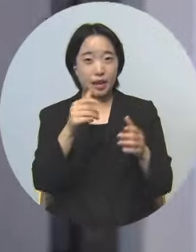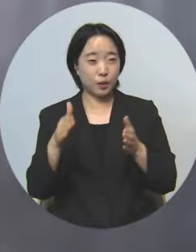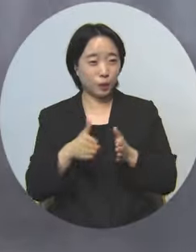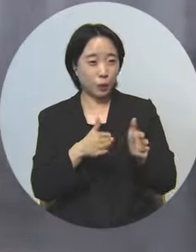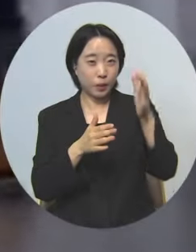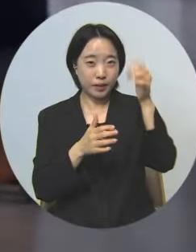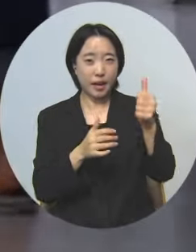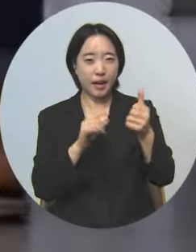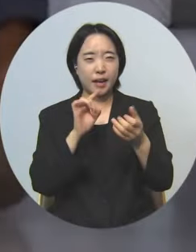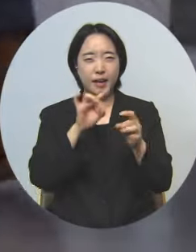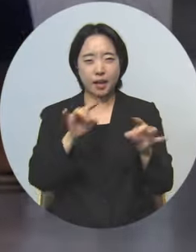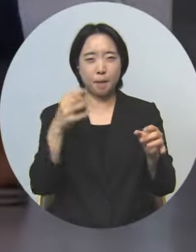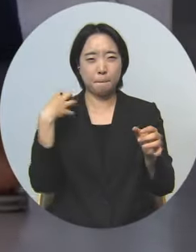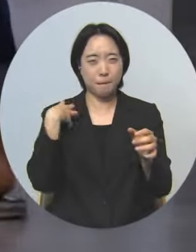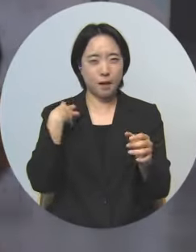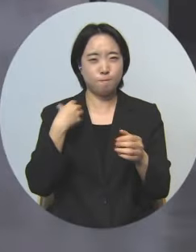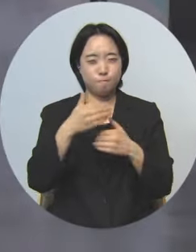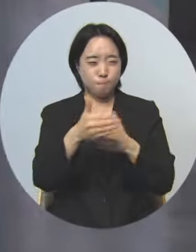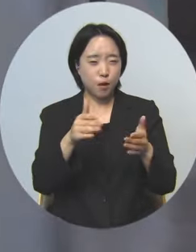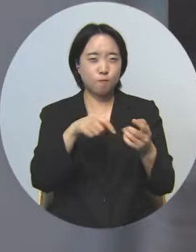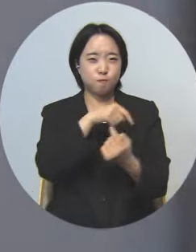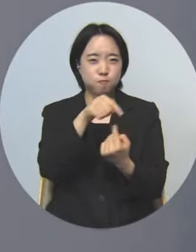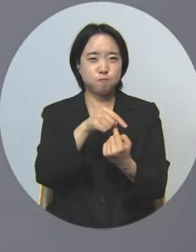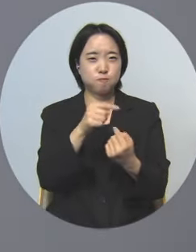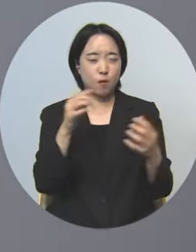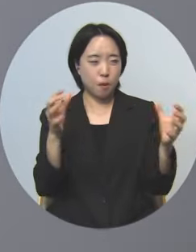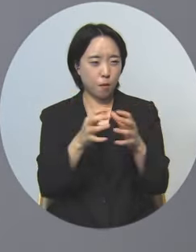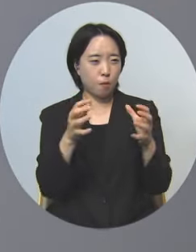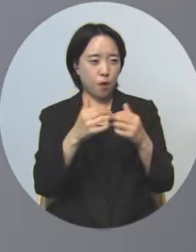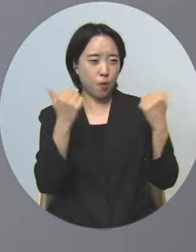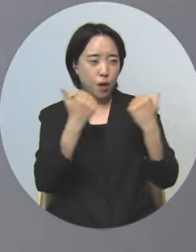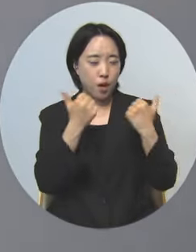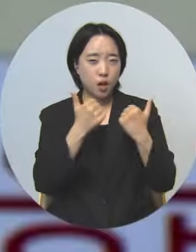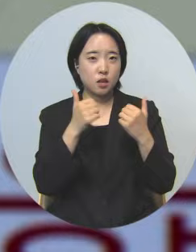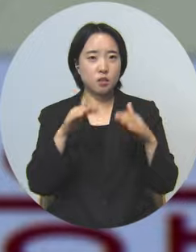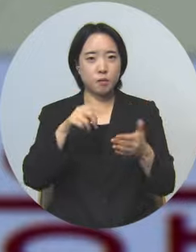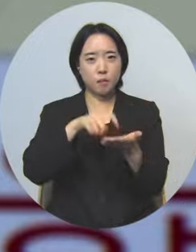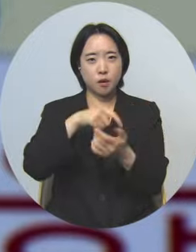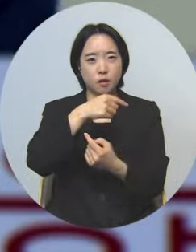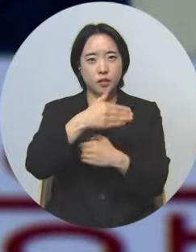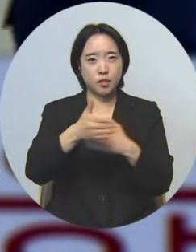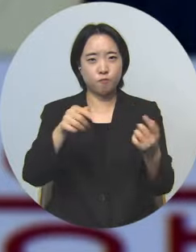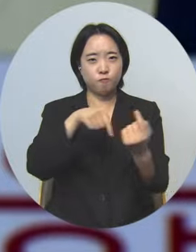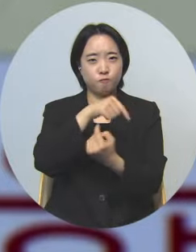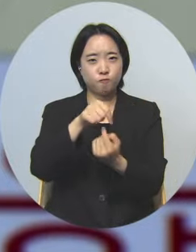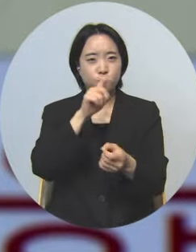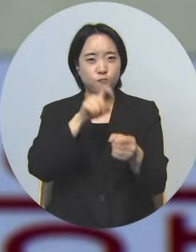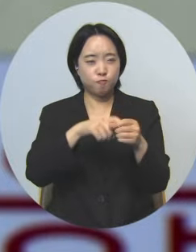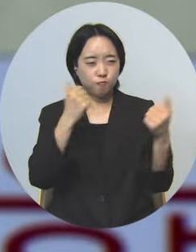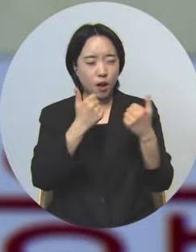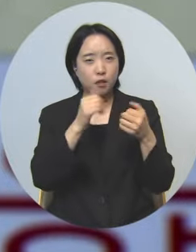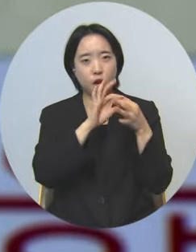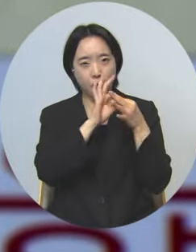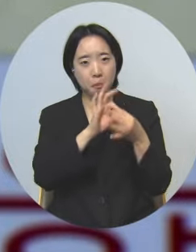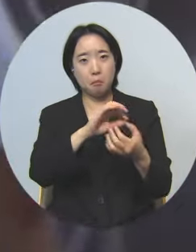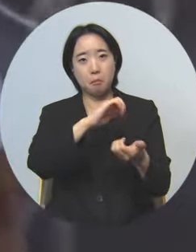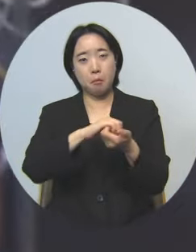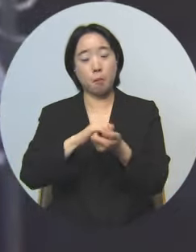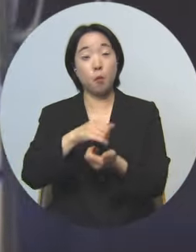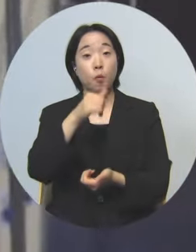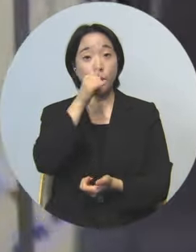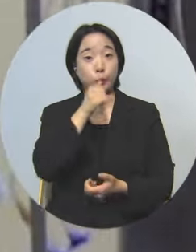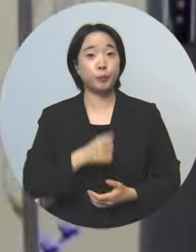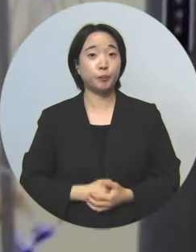운영하고 있으며 단체장 정기 회의를 여는 등 일대일 전담 모니터링 체계가 유지되고 있고 일리 상황도